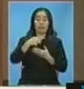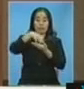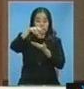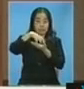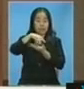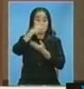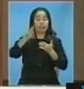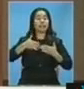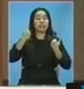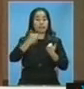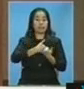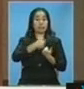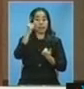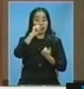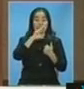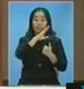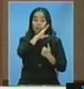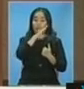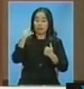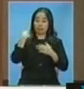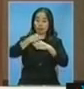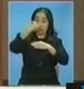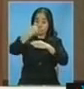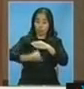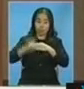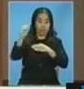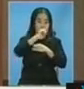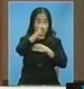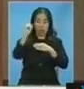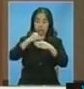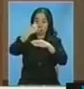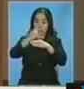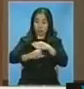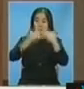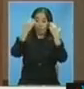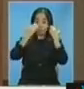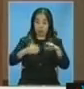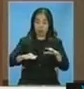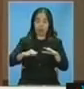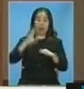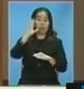มาชิกให้สบายใจค่ะว่าหากมีข้อยุติใดๆที่เป็นท